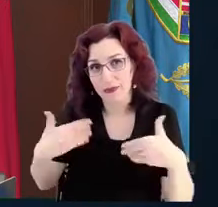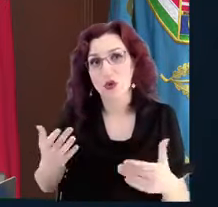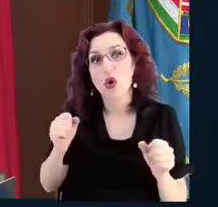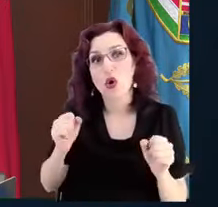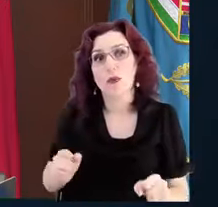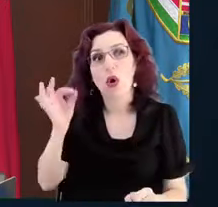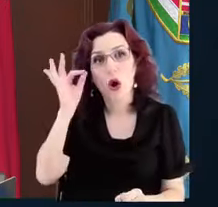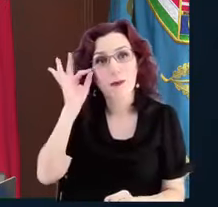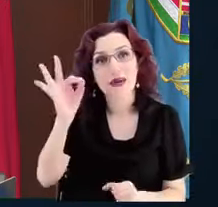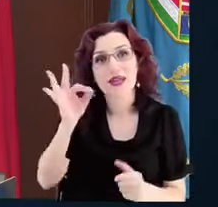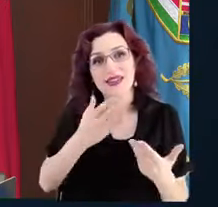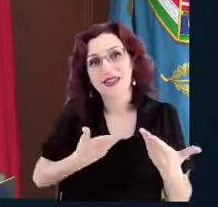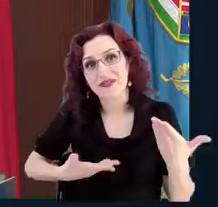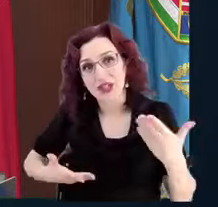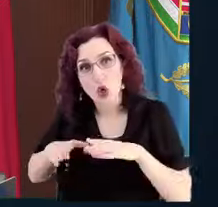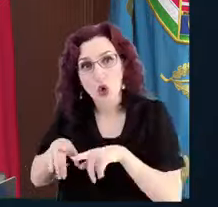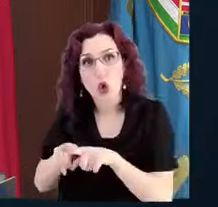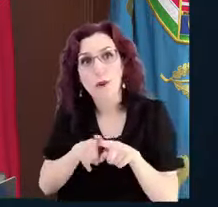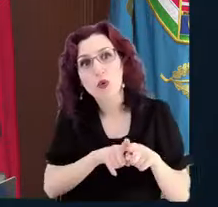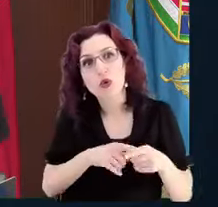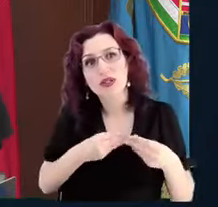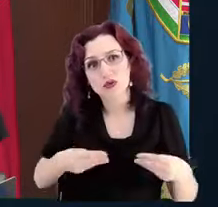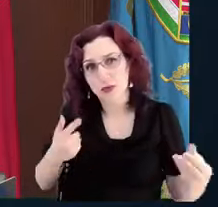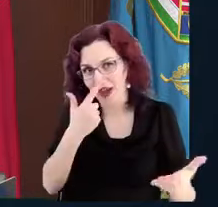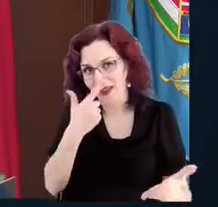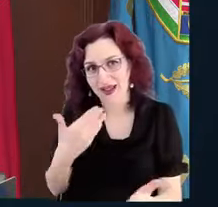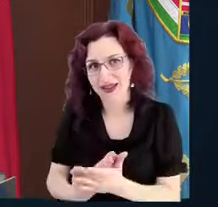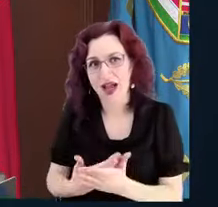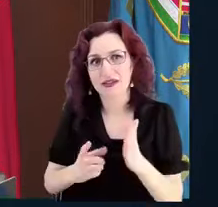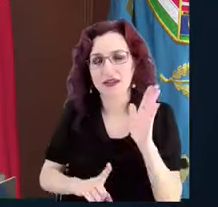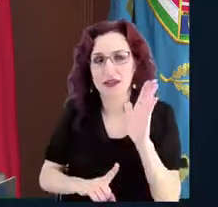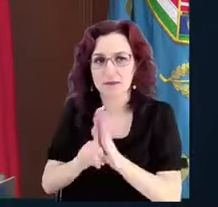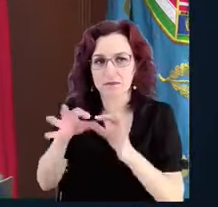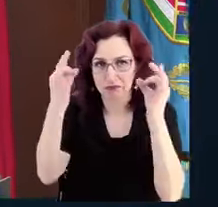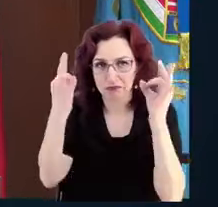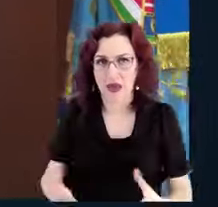utili a realizzarli io vi ringrazio e buon lavoro